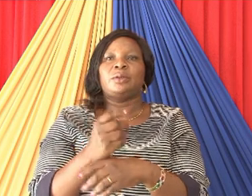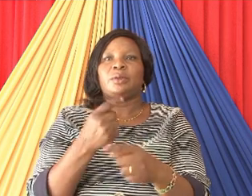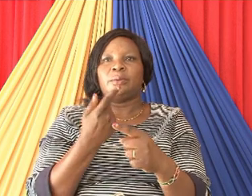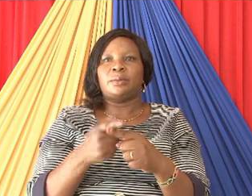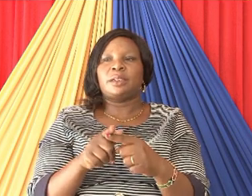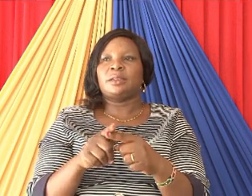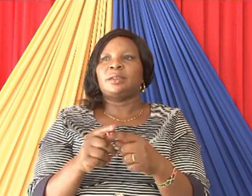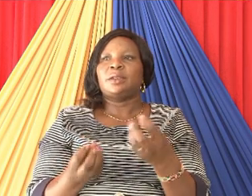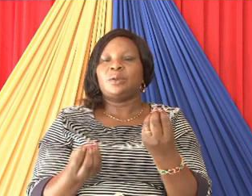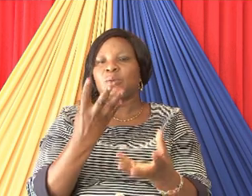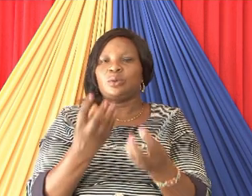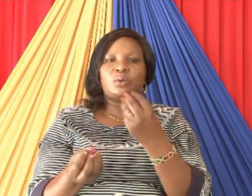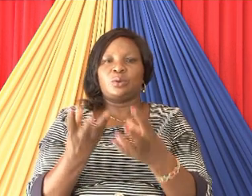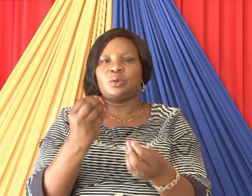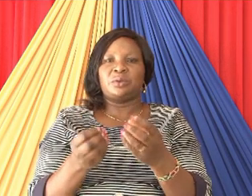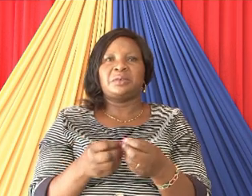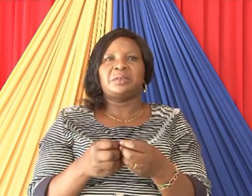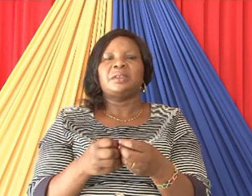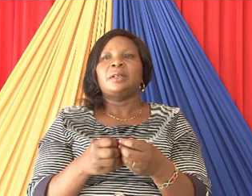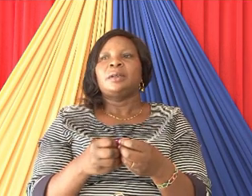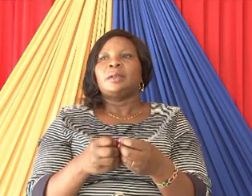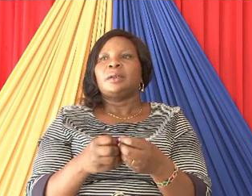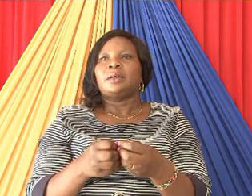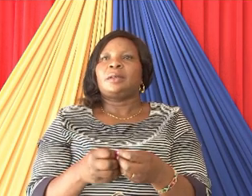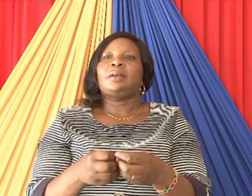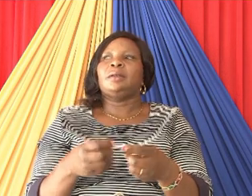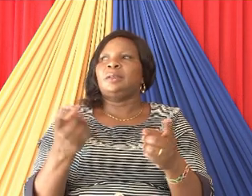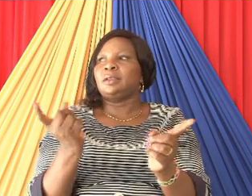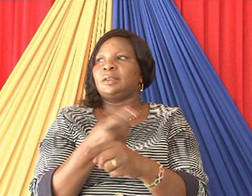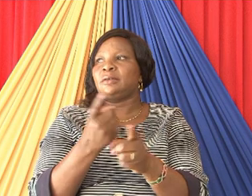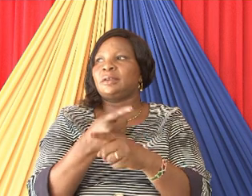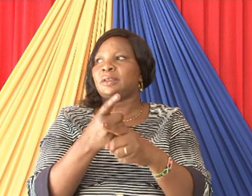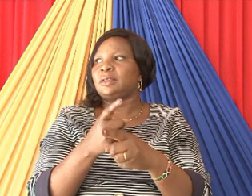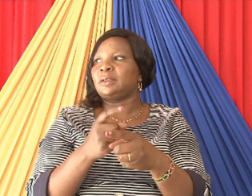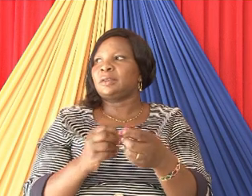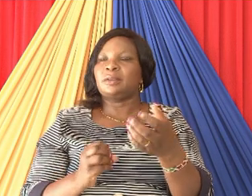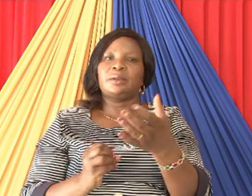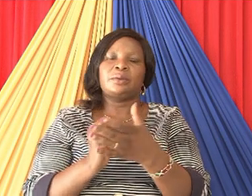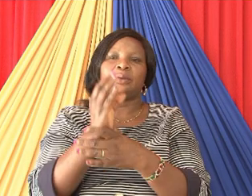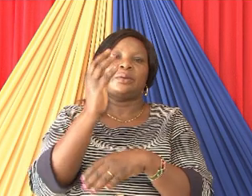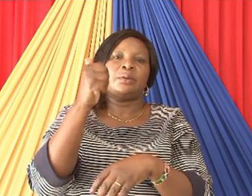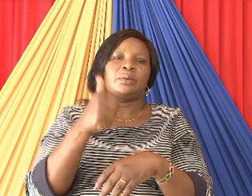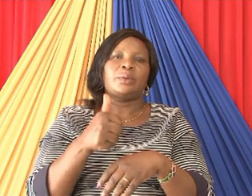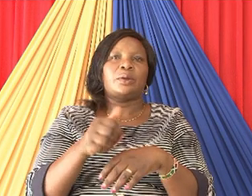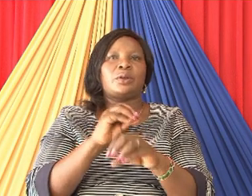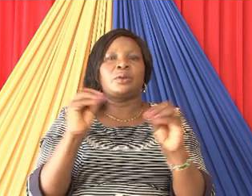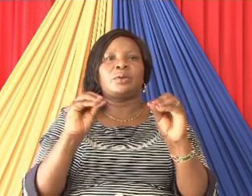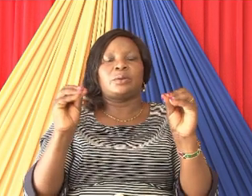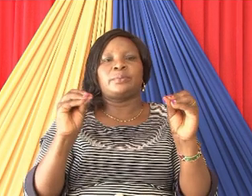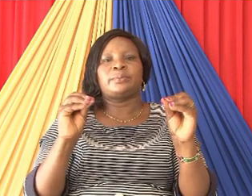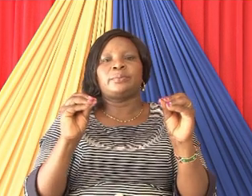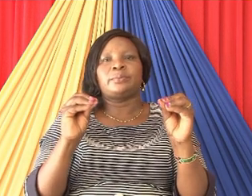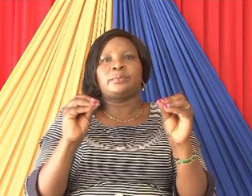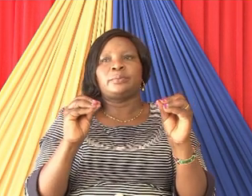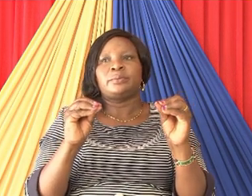the weeds, hazikuweza kumea vizuri. Huyu moyo tunauita the crowded heart. Na huyu